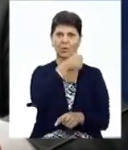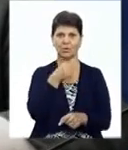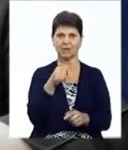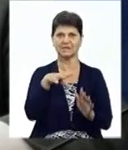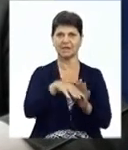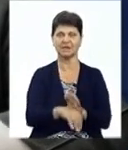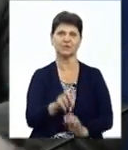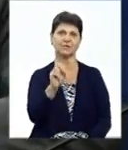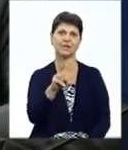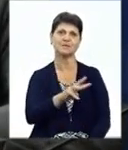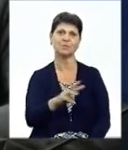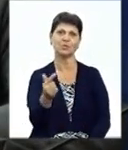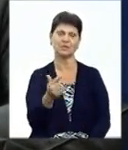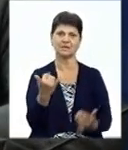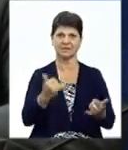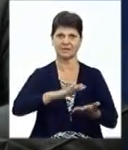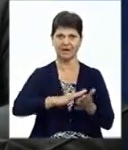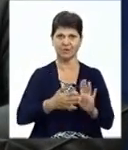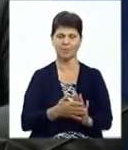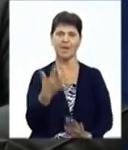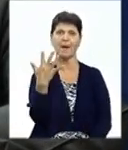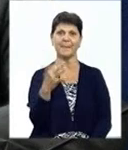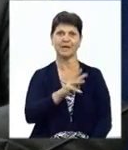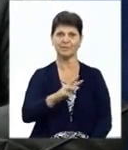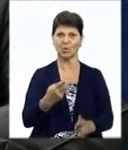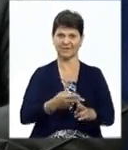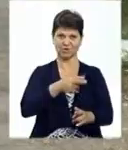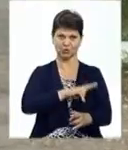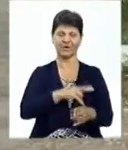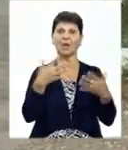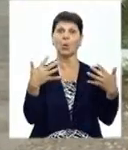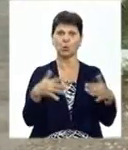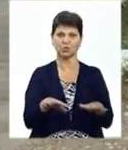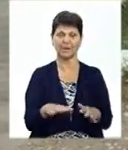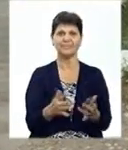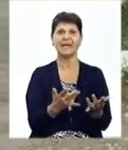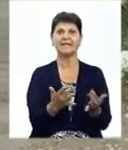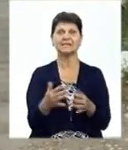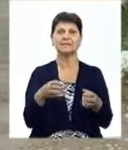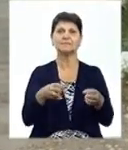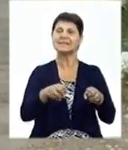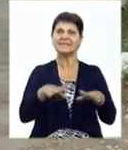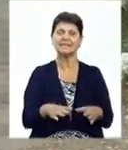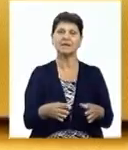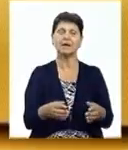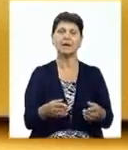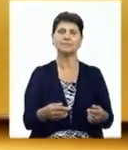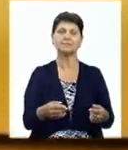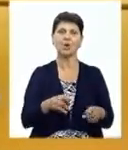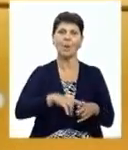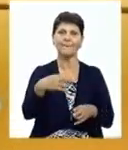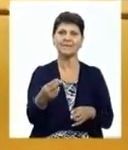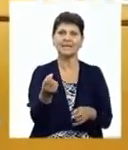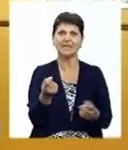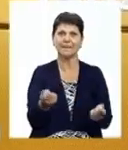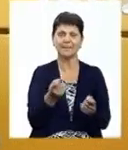гривень, станом на сьогоднішній день вже 5 мільйонів ми відшкодували перевізникам. Згідно з постановою Кабміну, мінімальна сума компенсації